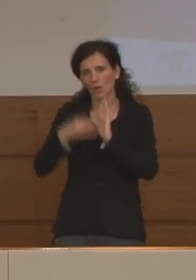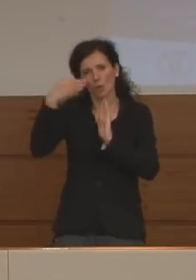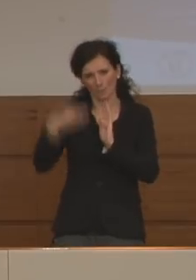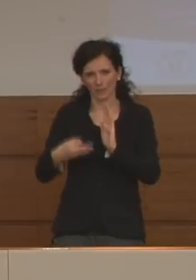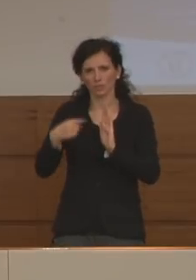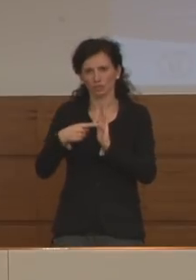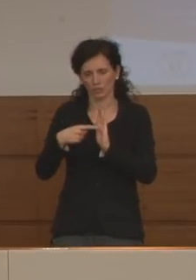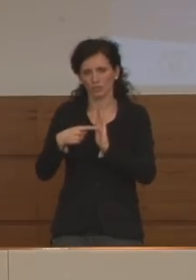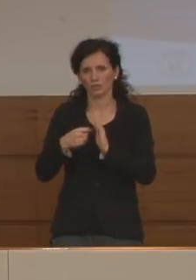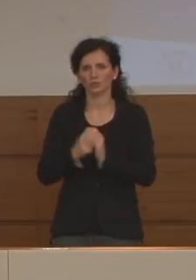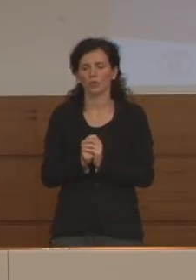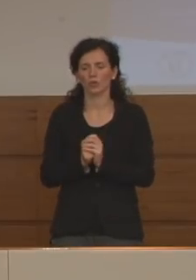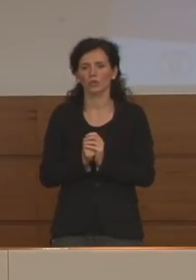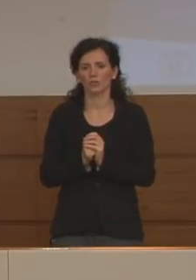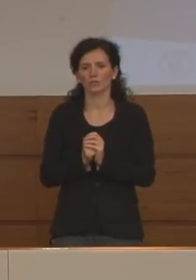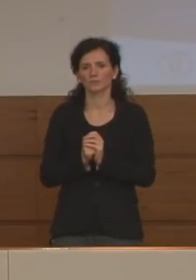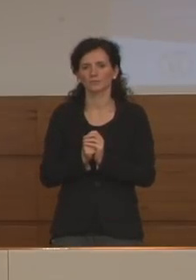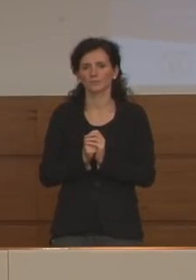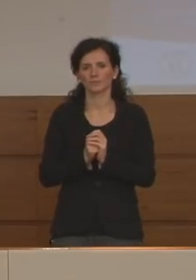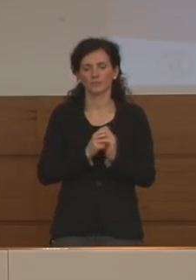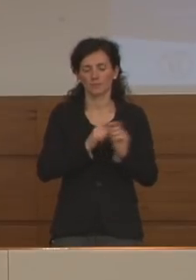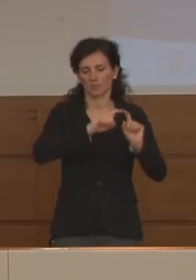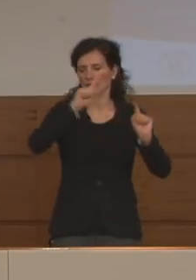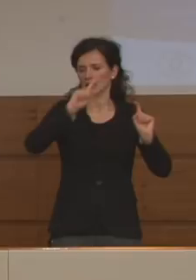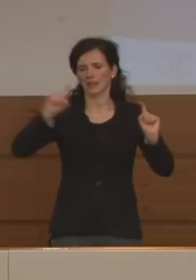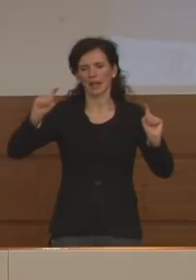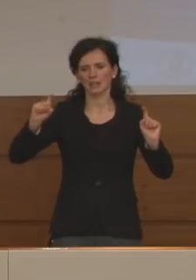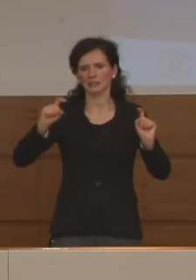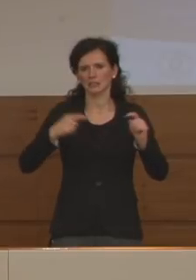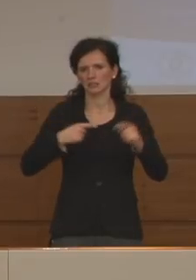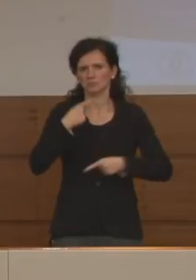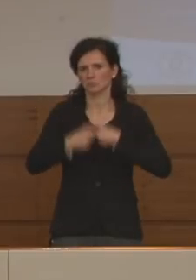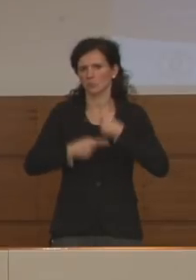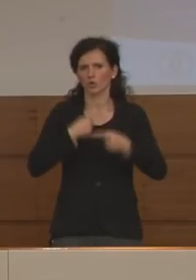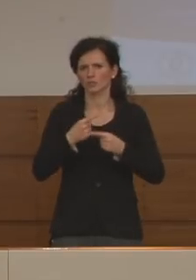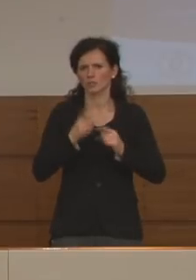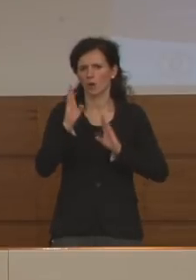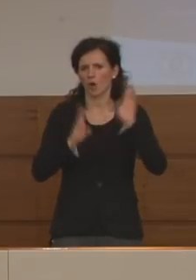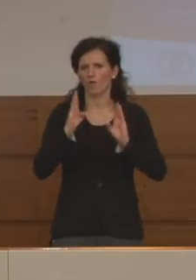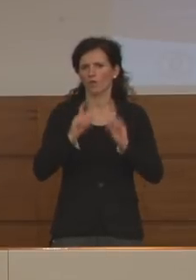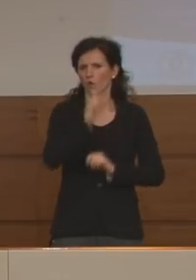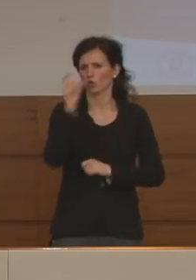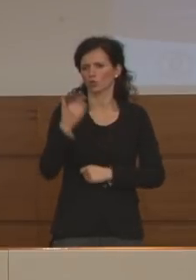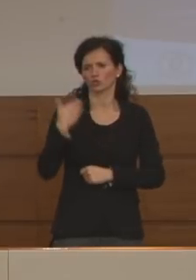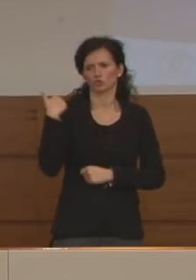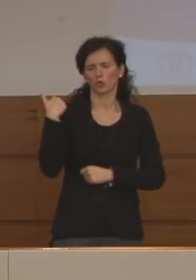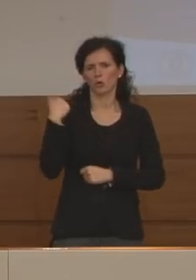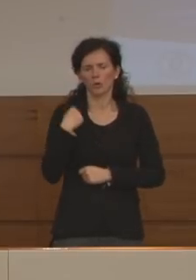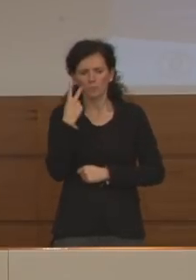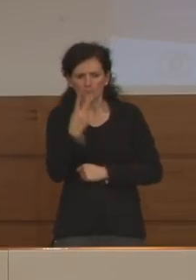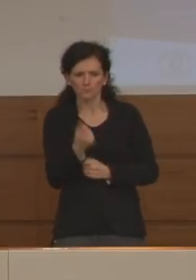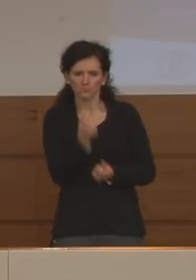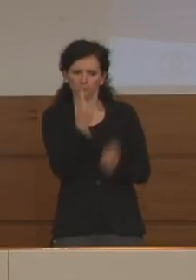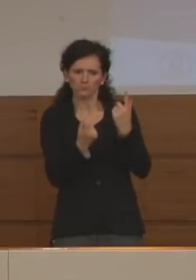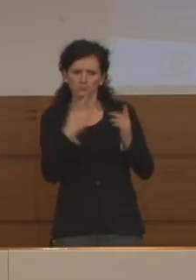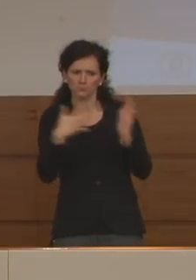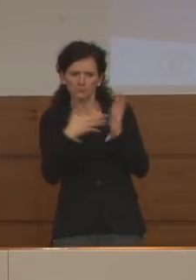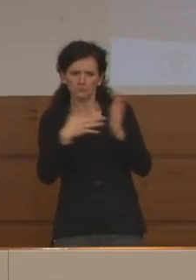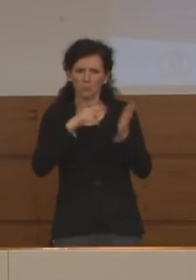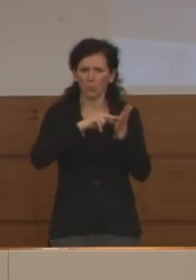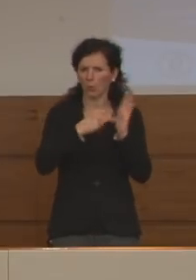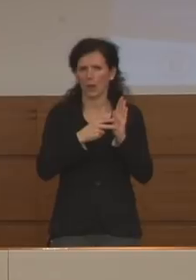prosegue nel trend dei giorni scorsi io non vedo particolari difficoltà e criticità nel numero dei